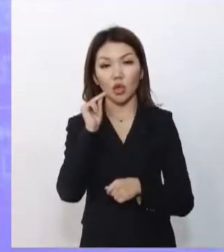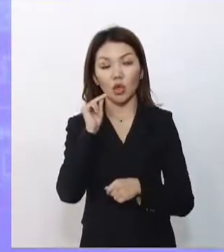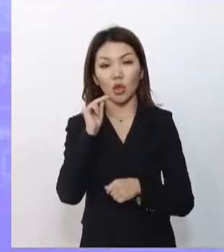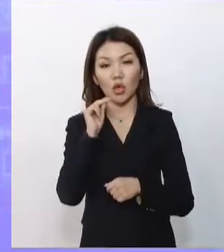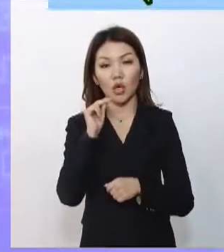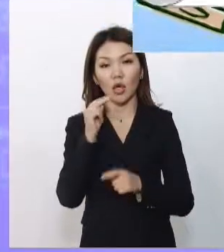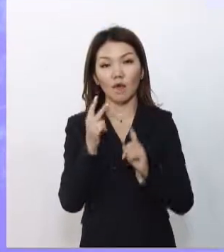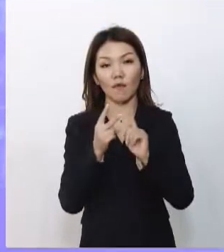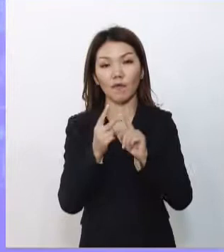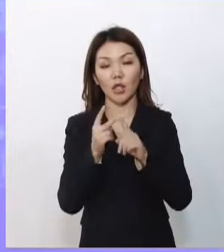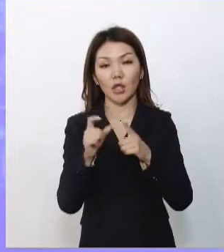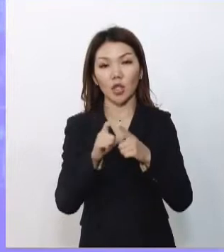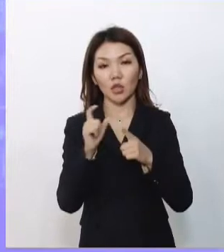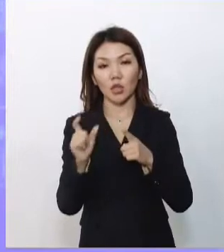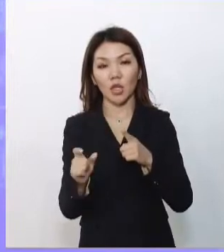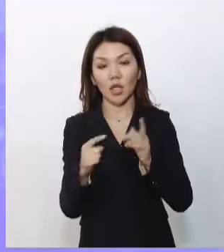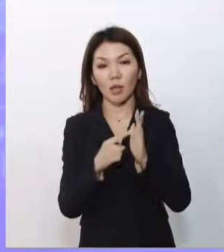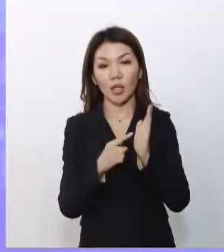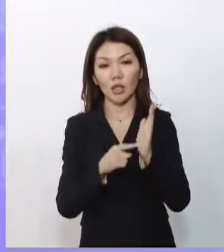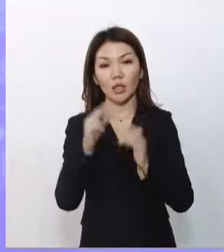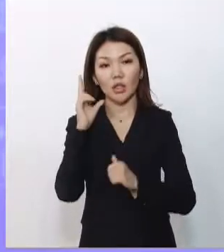разделить второе слагаемое на число,